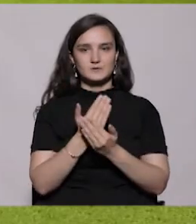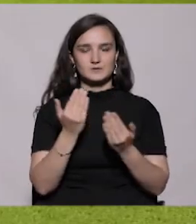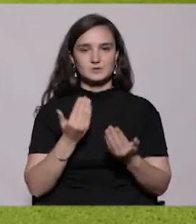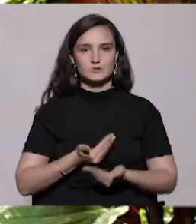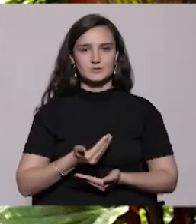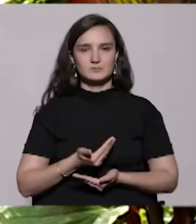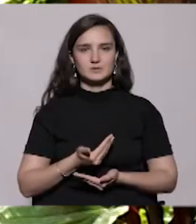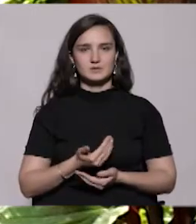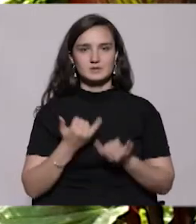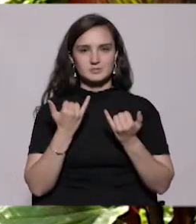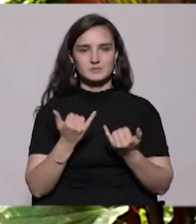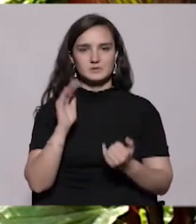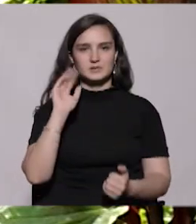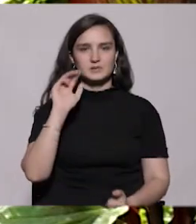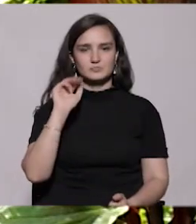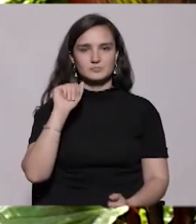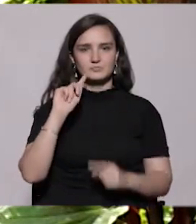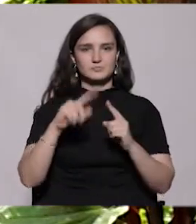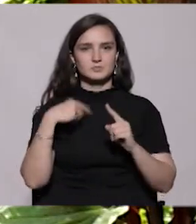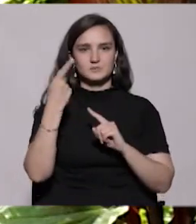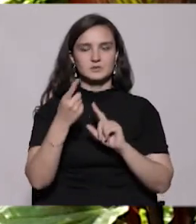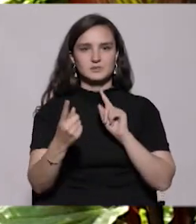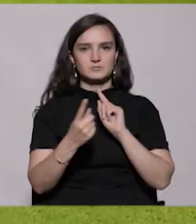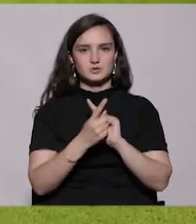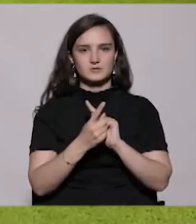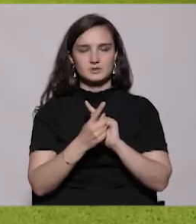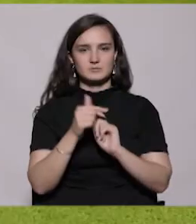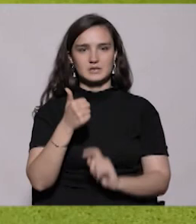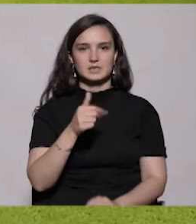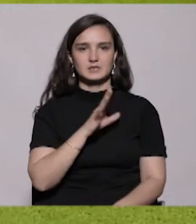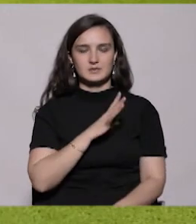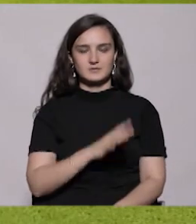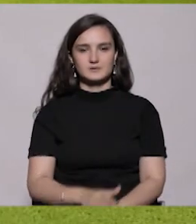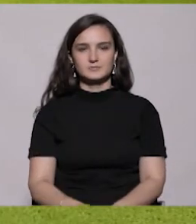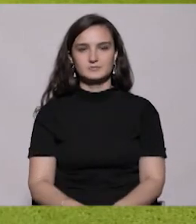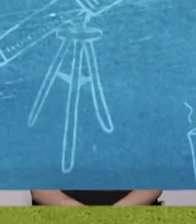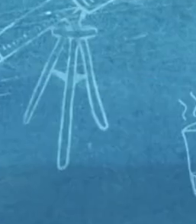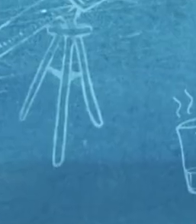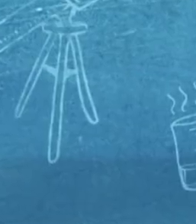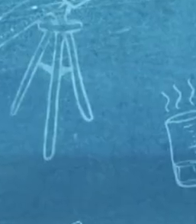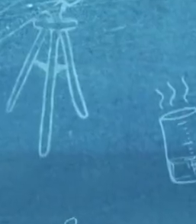თქვენ ცხოვრებას. ეხლა გემშვიდობებით, მომავალ შეხვედრამდე, კარგად იყავით.